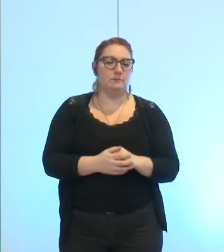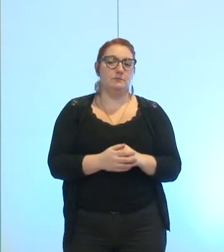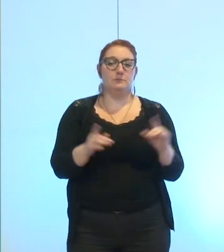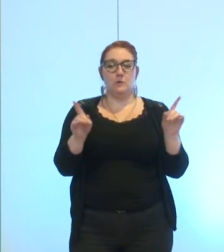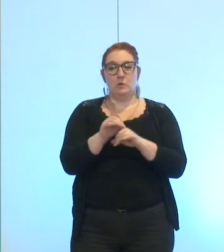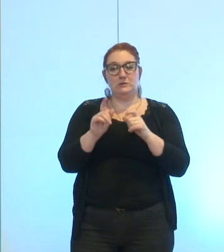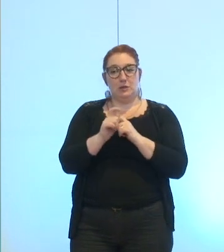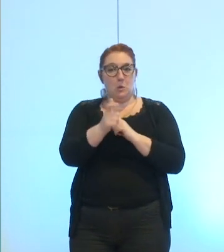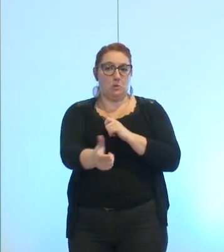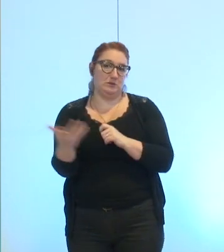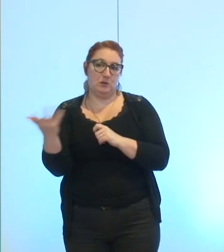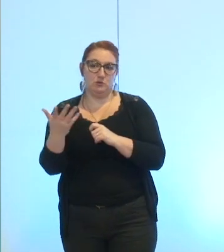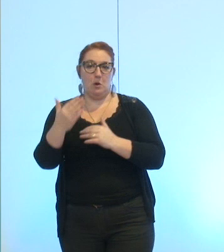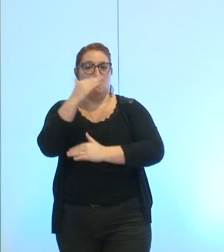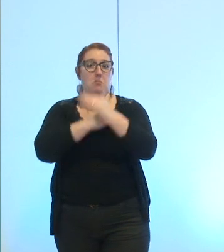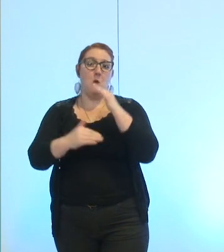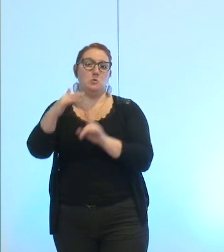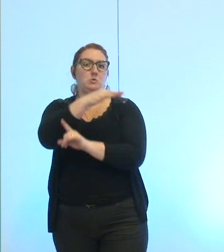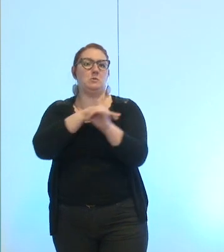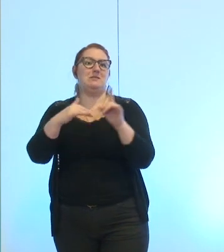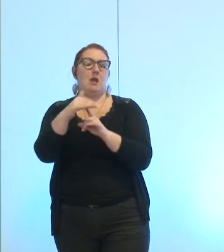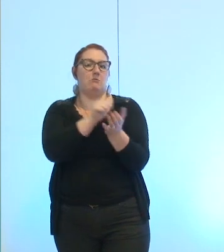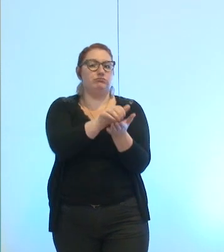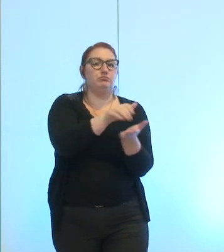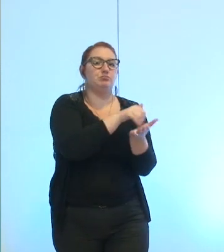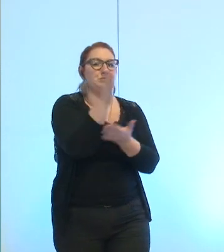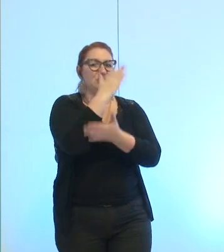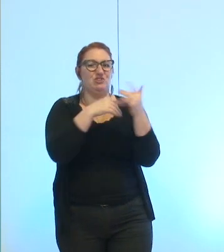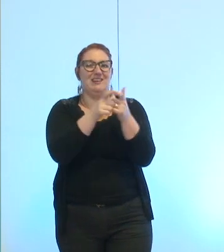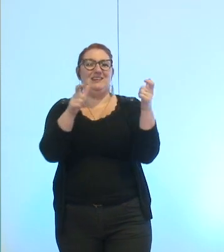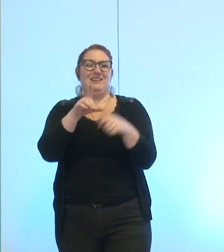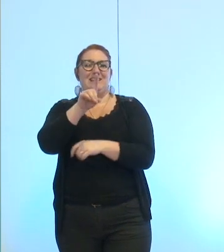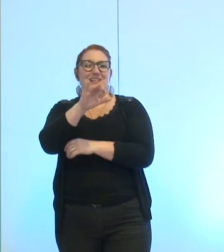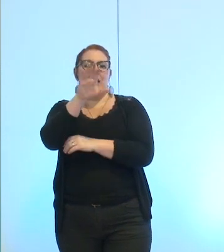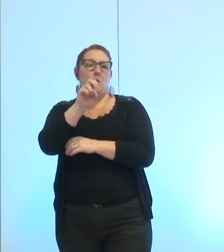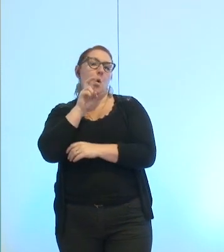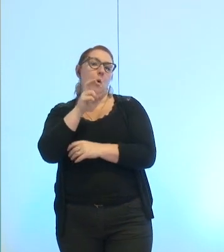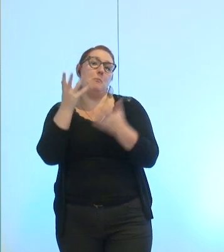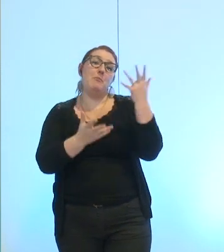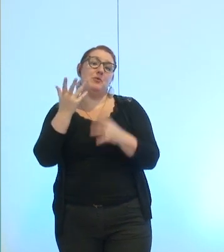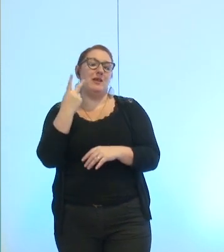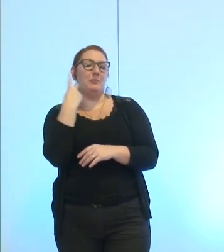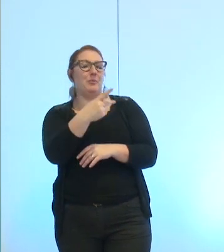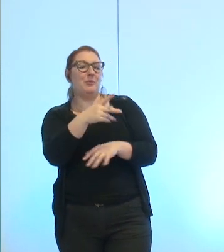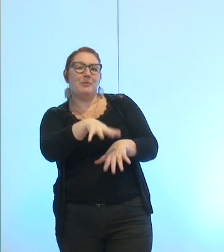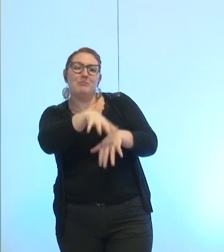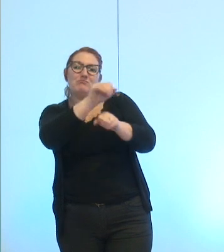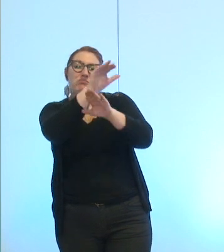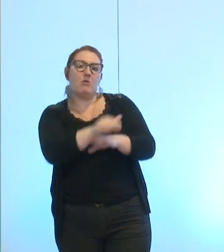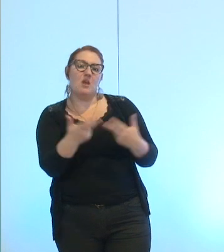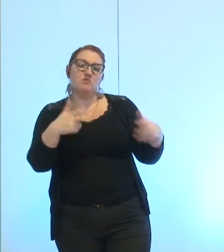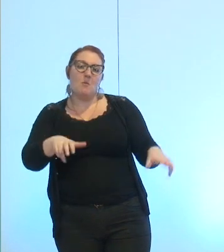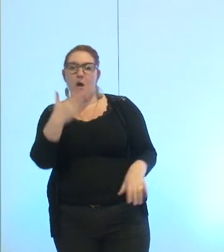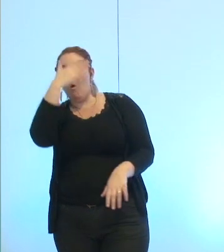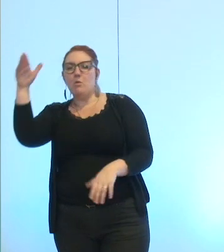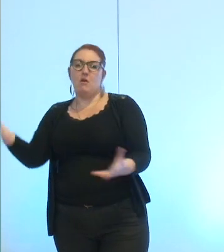conséquence un plan social chez deco mais ces emplois-là ne sont peut-être pas les bons emplois que vous voulez la méthode